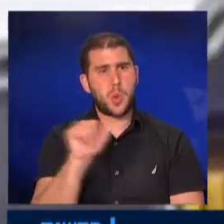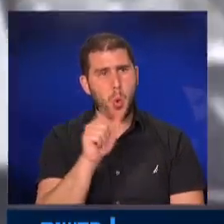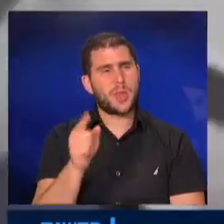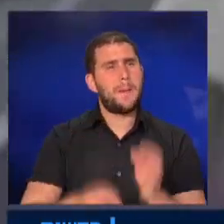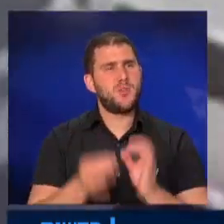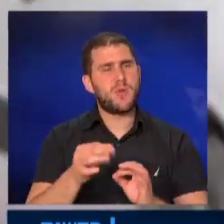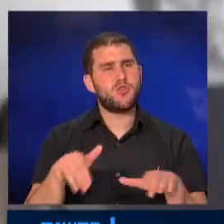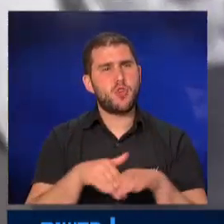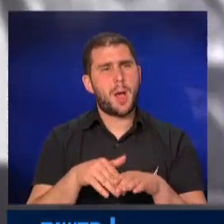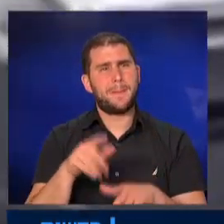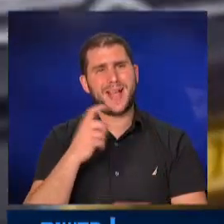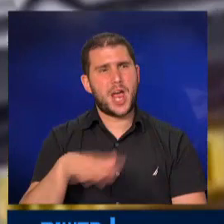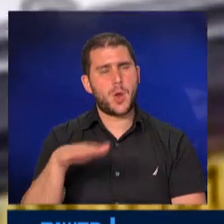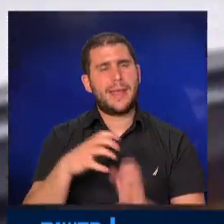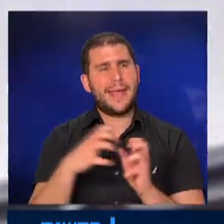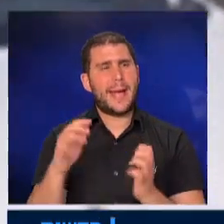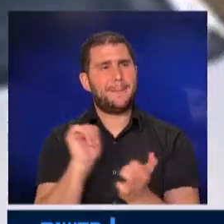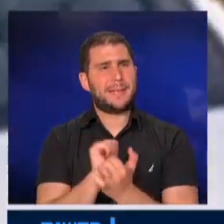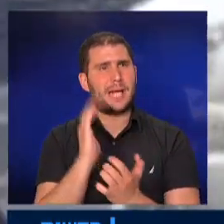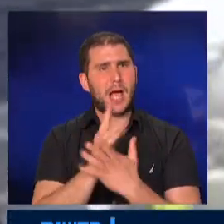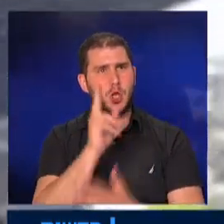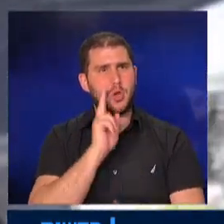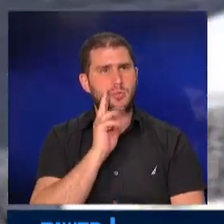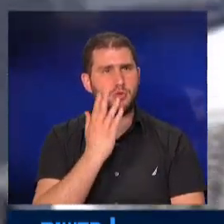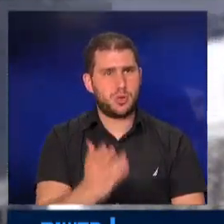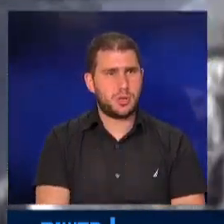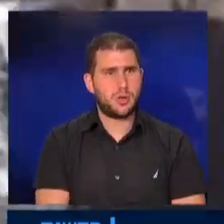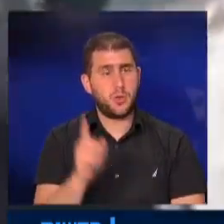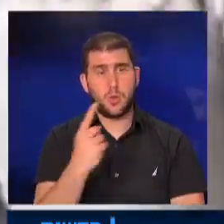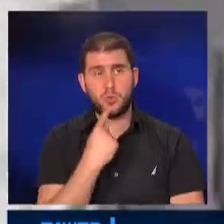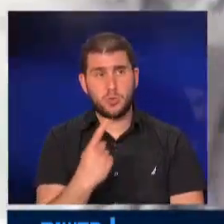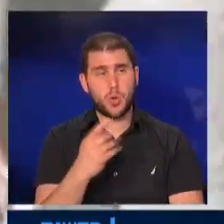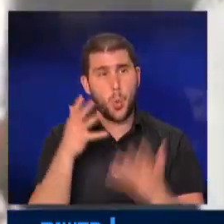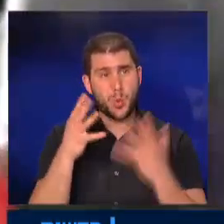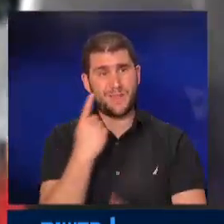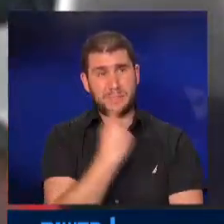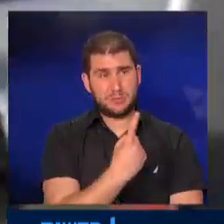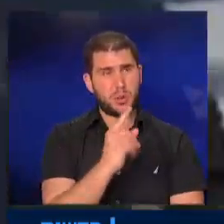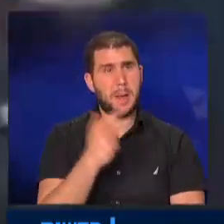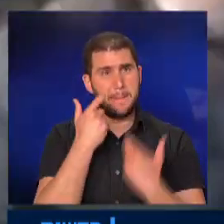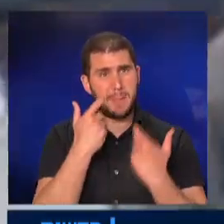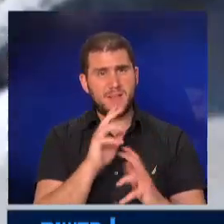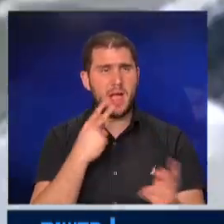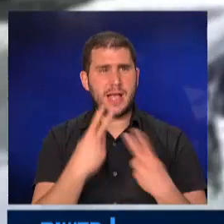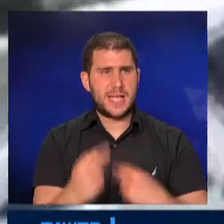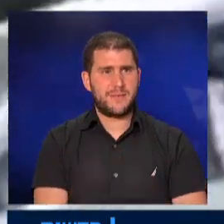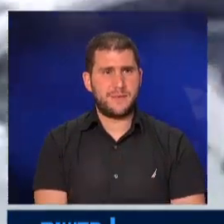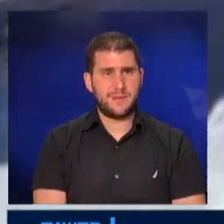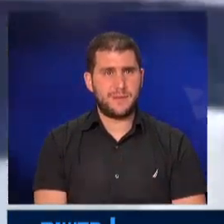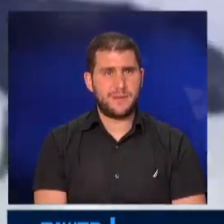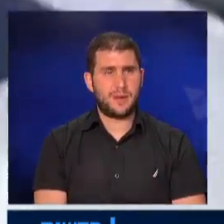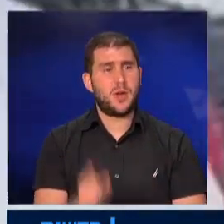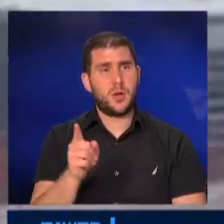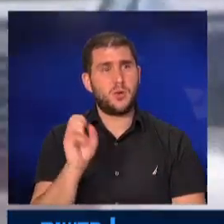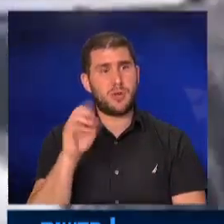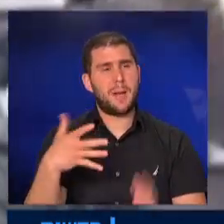משפט השלום בקריות העריך היום את מעצרו עד ליום שישי. הוא טוען שהותקף בעצמו על ידי הפקח ורק הגיב. הוא שלח